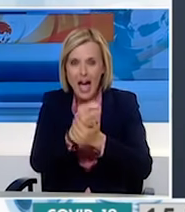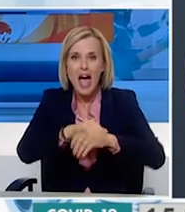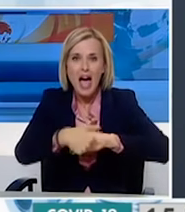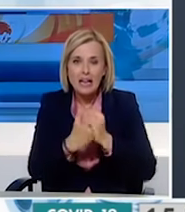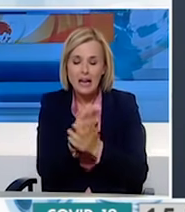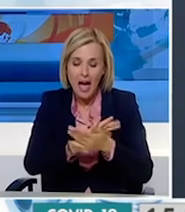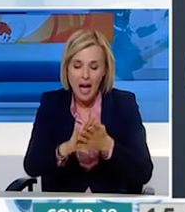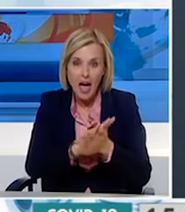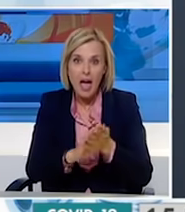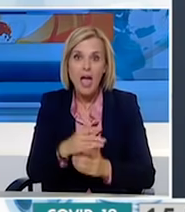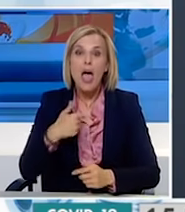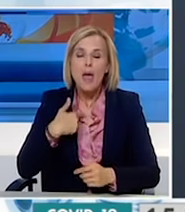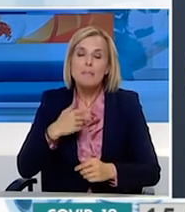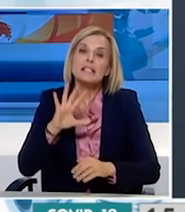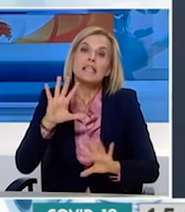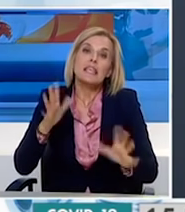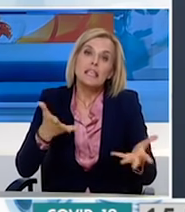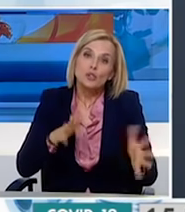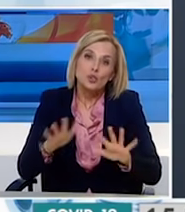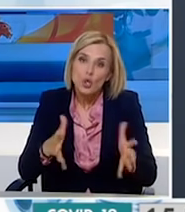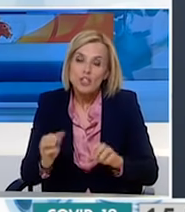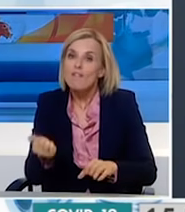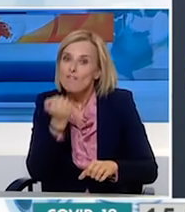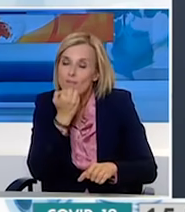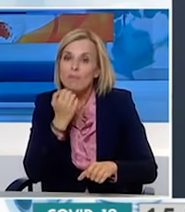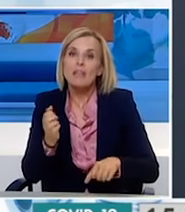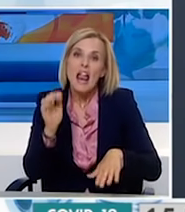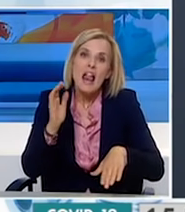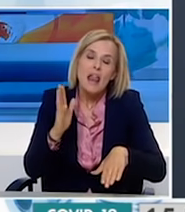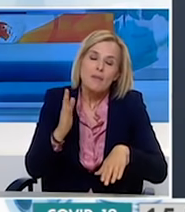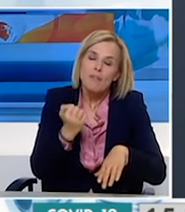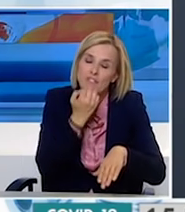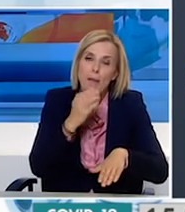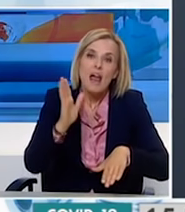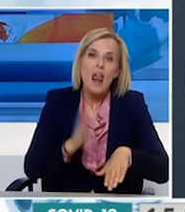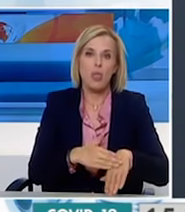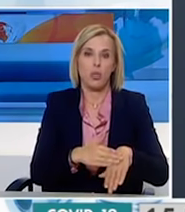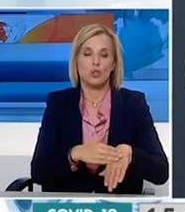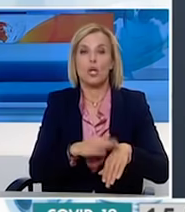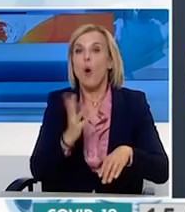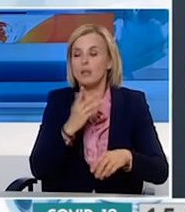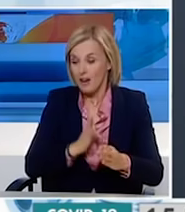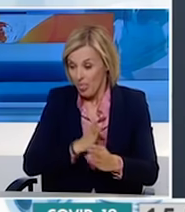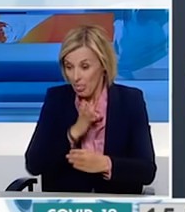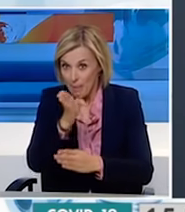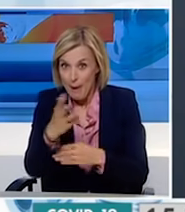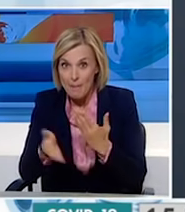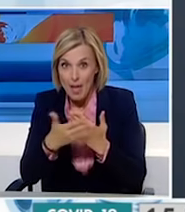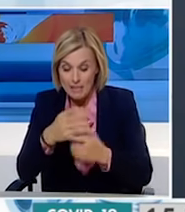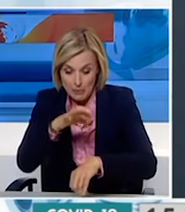μπορούμε άθελά μας, γι' αυτό το ελάχιστο χρόνο που μας επιτρέπεται να πάμε να επισκεφτούμε κάποιο συγγενή μας, κάποιο ασθενή, να μεταφέρουμε μέσα τον